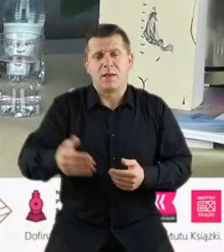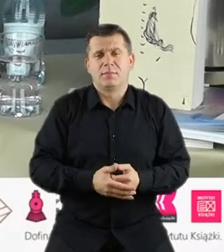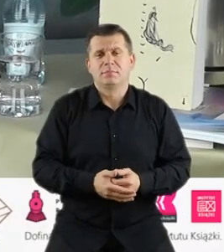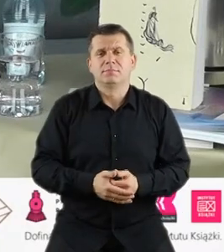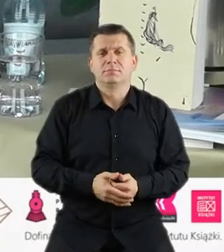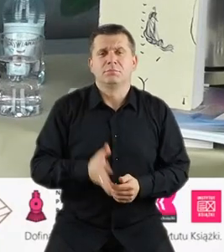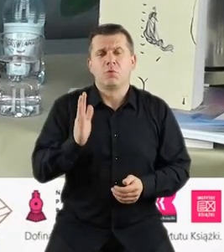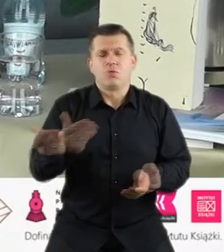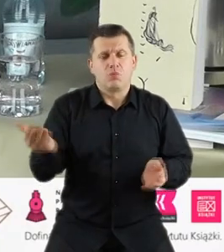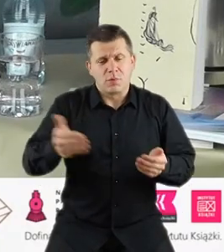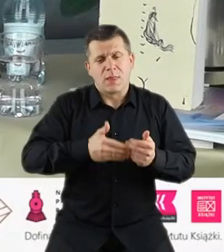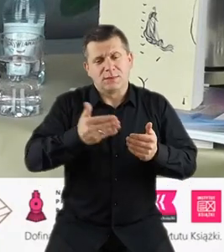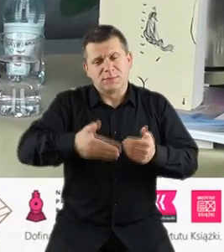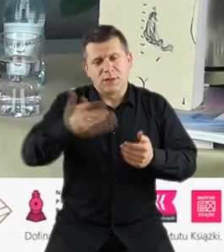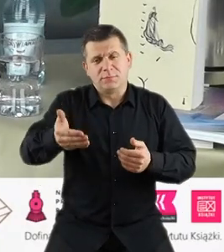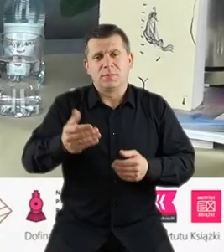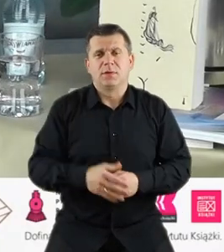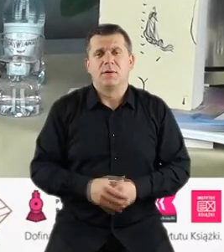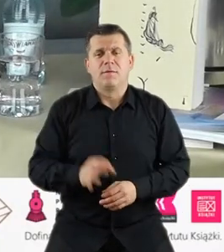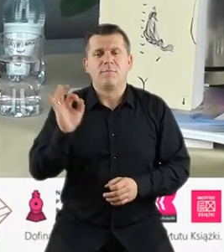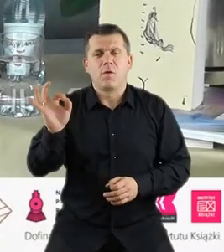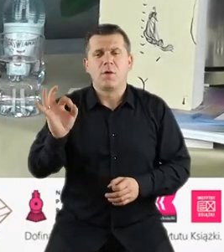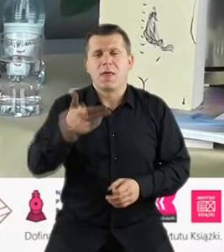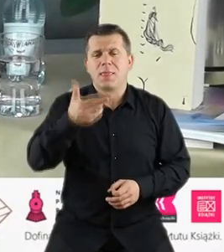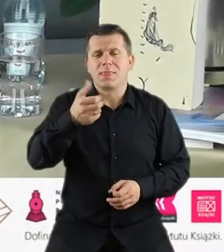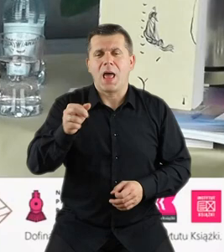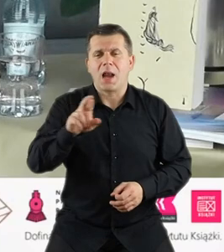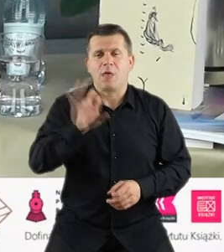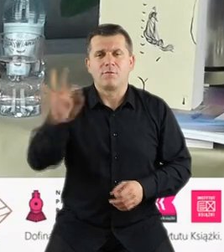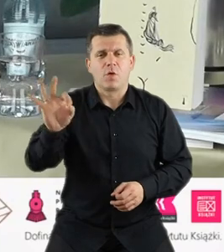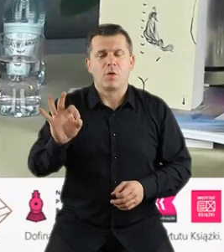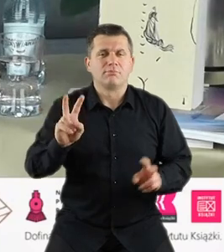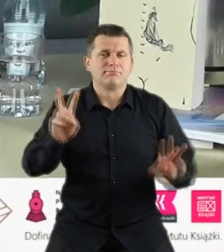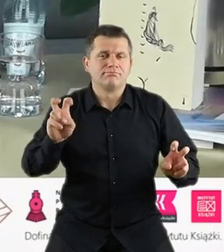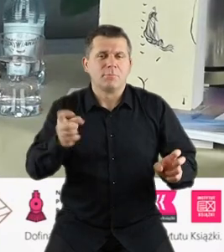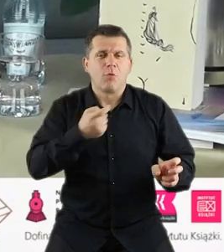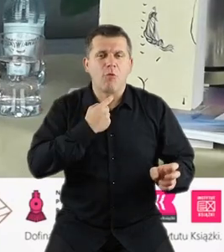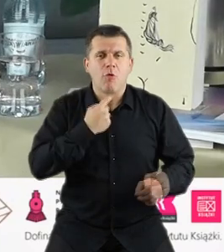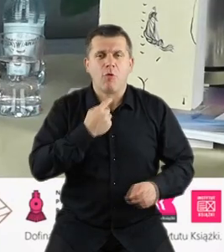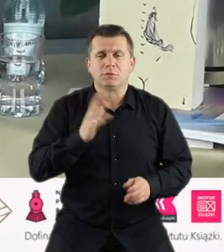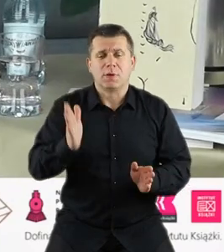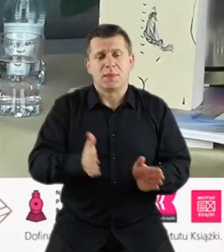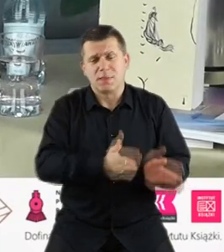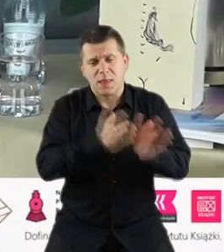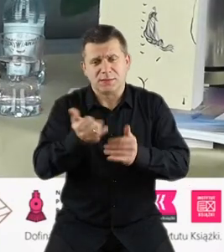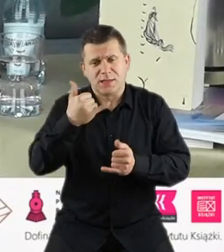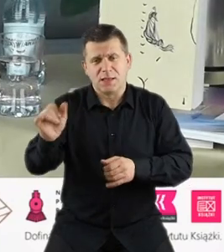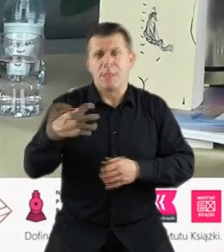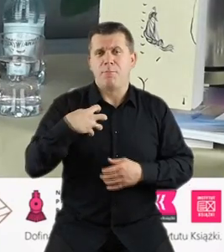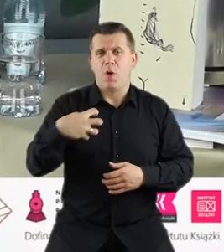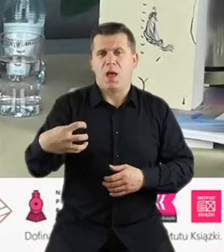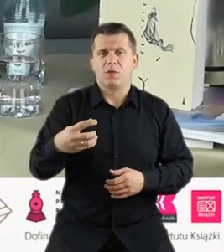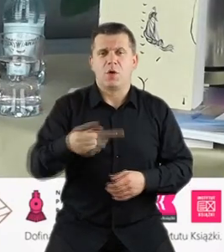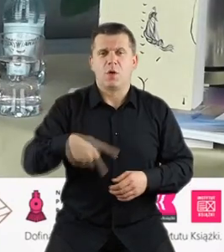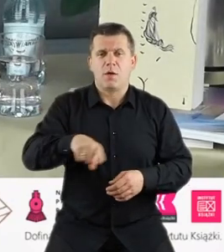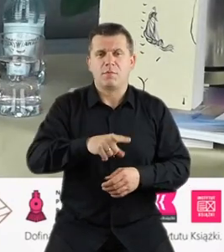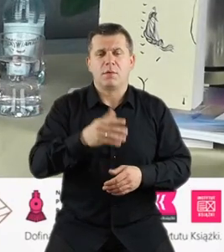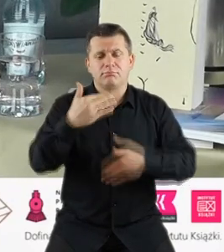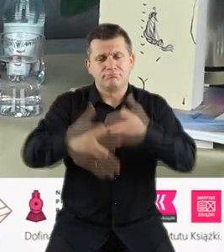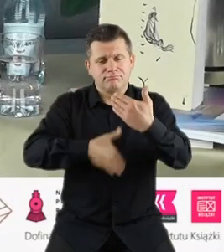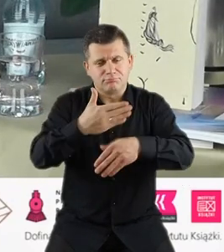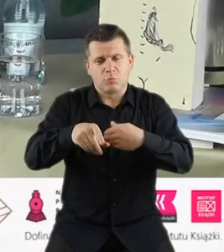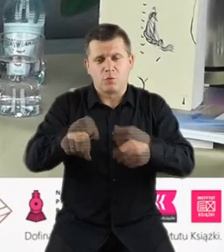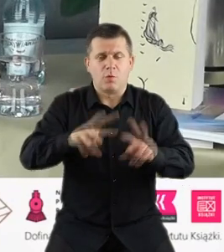następny narrator wszedł ze swoim głosem. Potem pojawili się kolejni bohaterowie, no i powstało